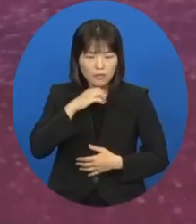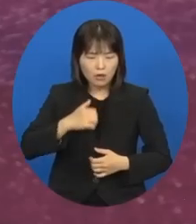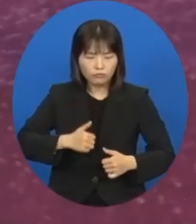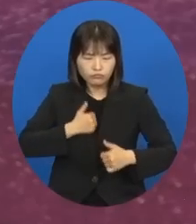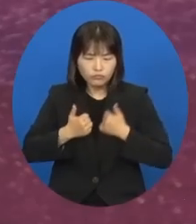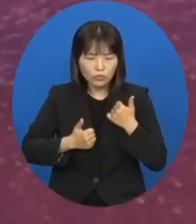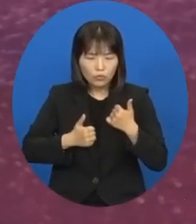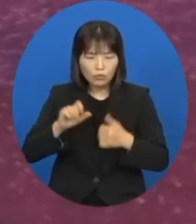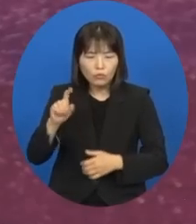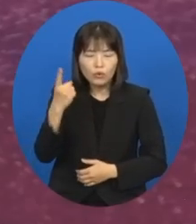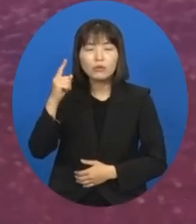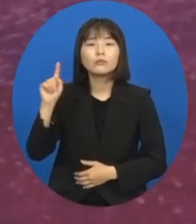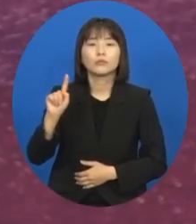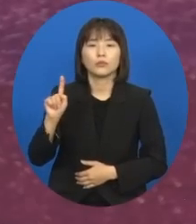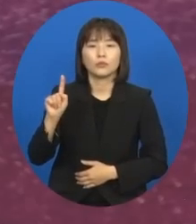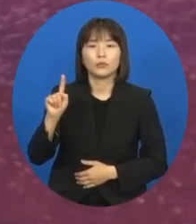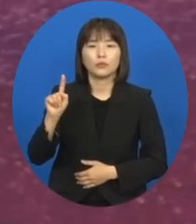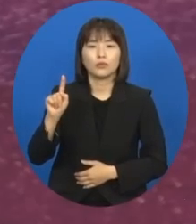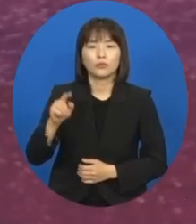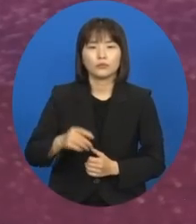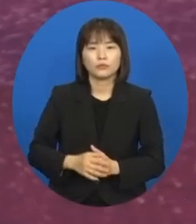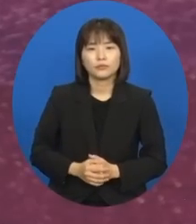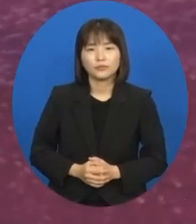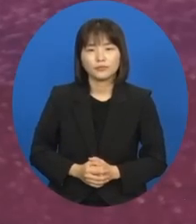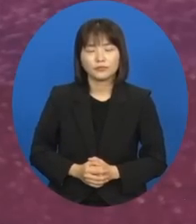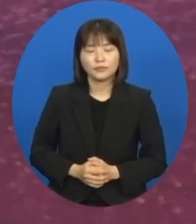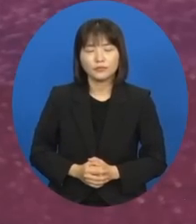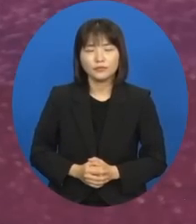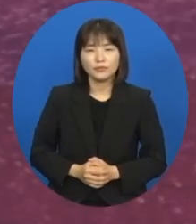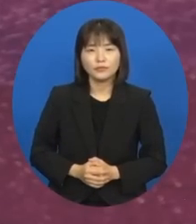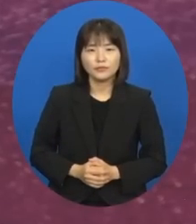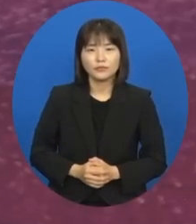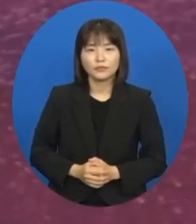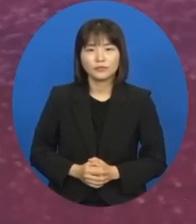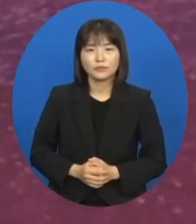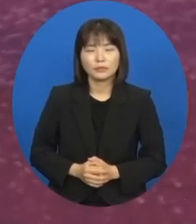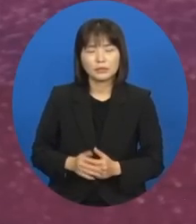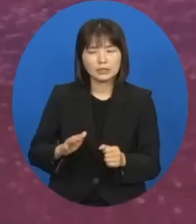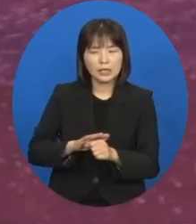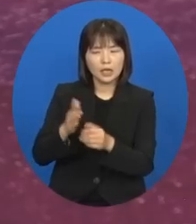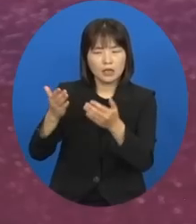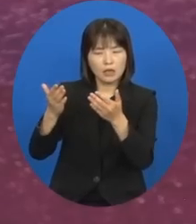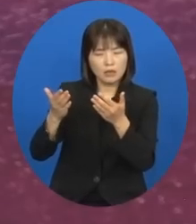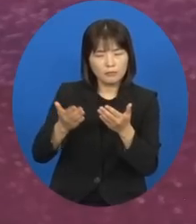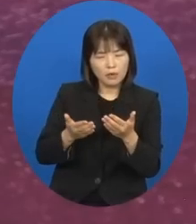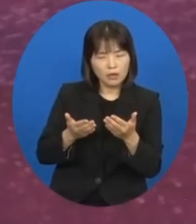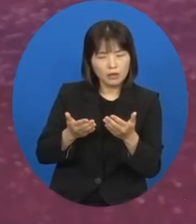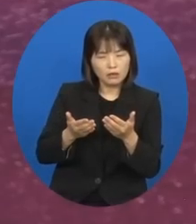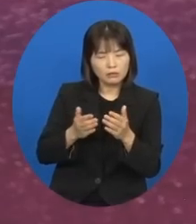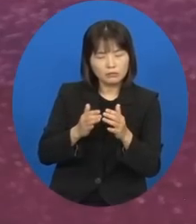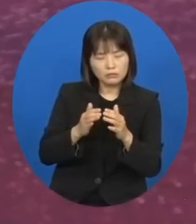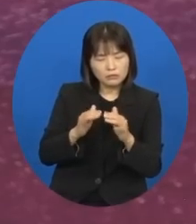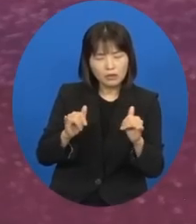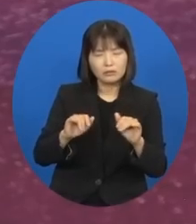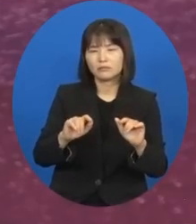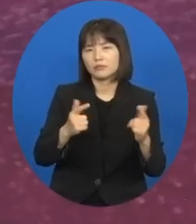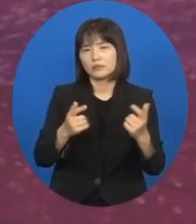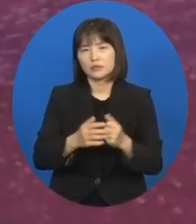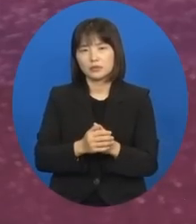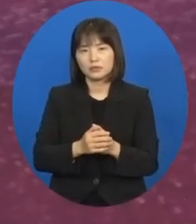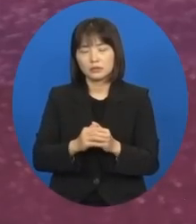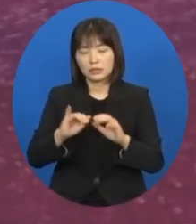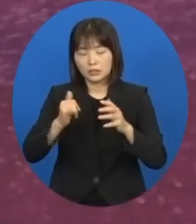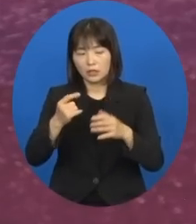왔을까 그렇게 짐작하게 되어집니다 사랑받을 만한 사람 아닙니다 세상의 눈으로